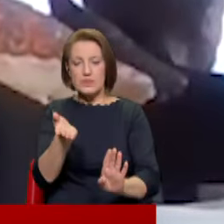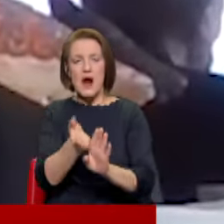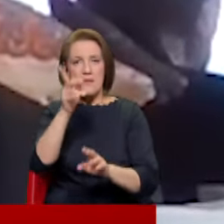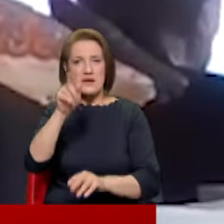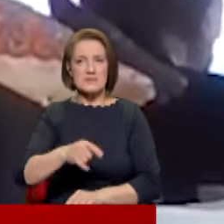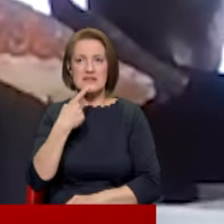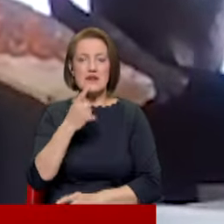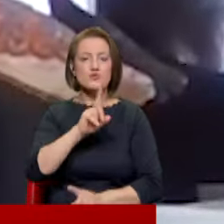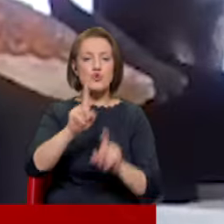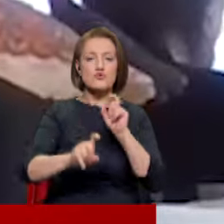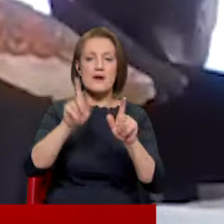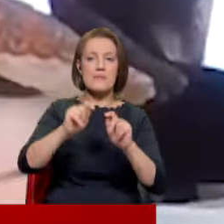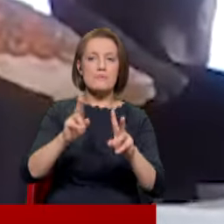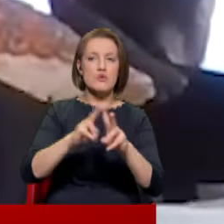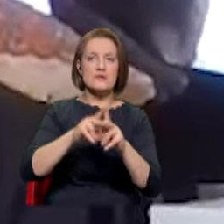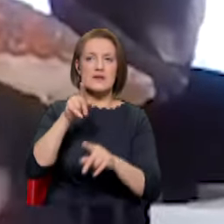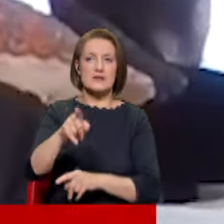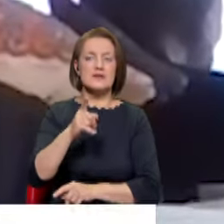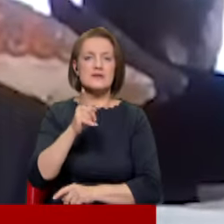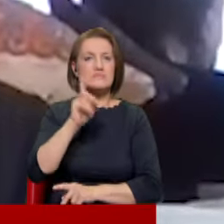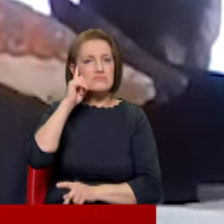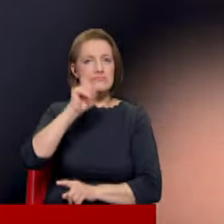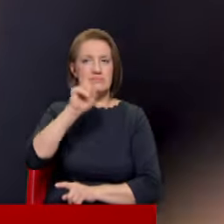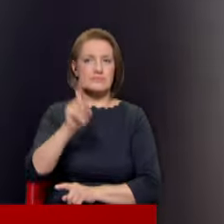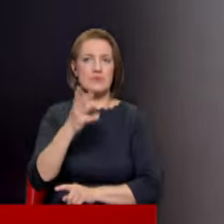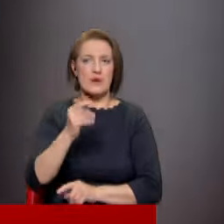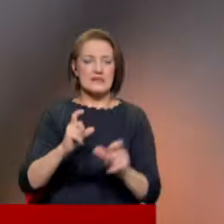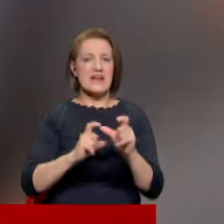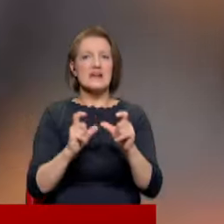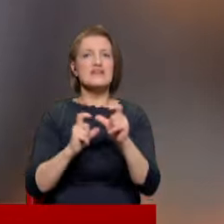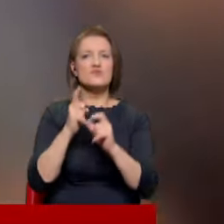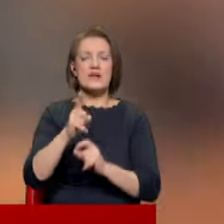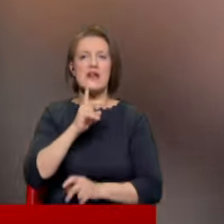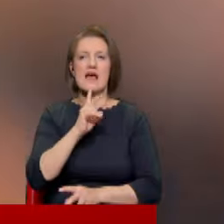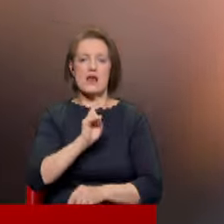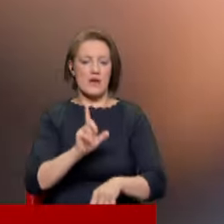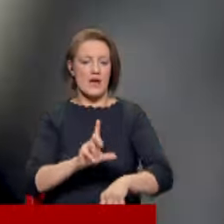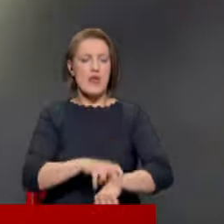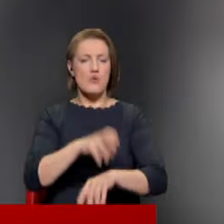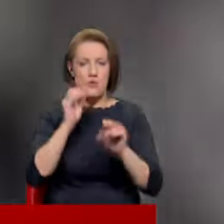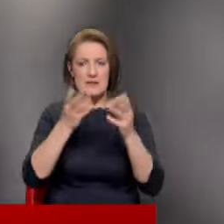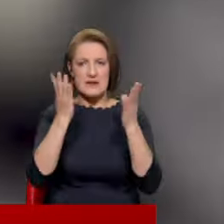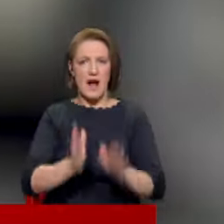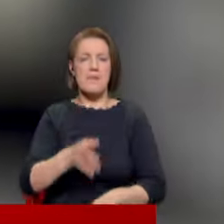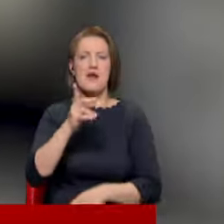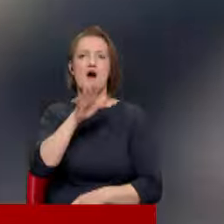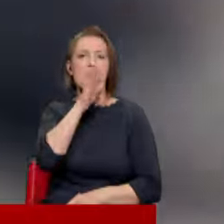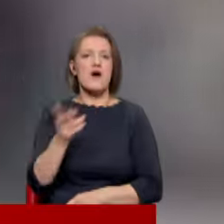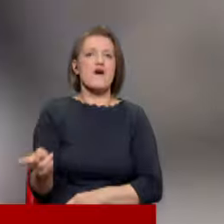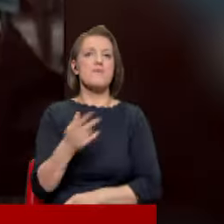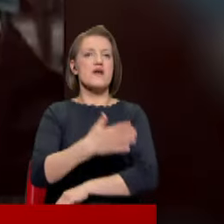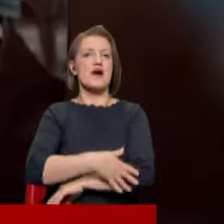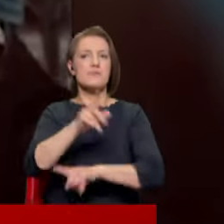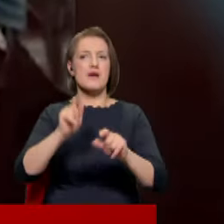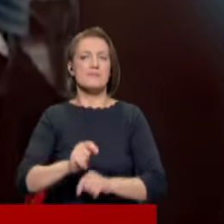yapan polisler üzerine gidebilirsiniz bütün bu tal Şah hala getirebilirsiniz Serdar Ser Çelik'in elektronik Kelepçeli olmasına rağmen yurt dışına kaçmasına yardım